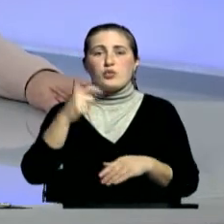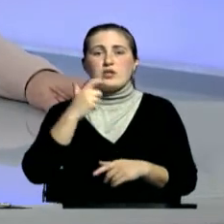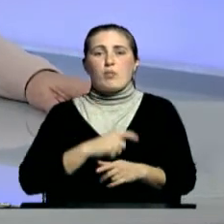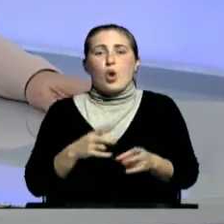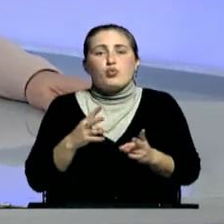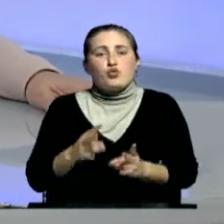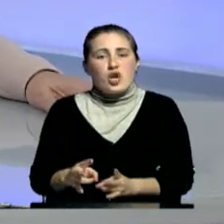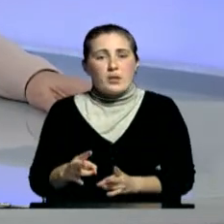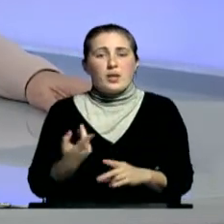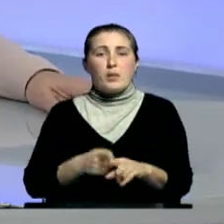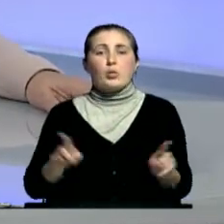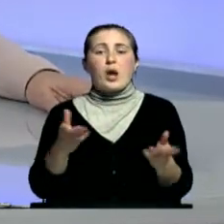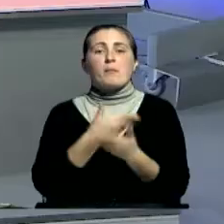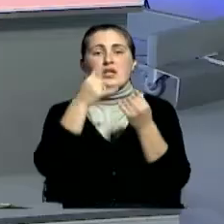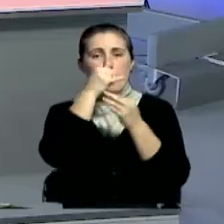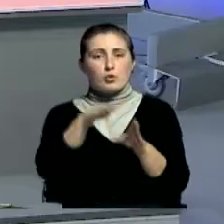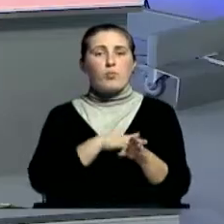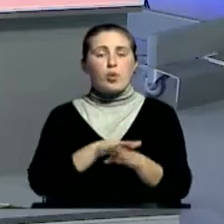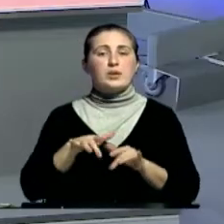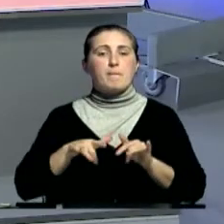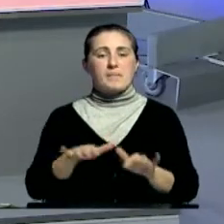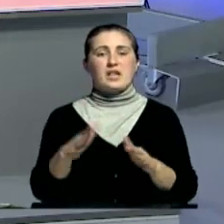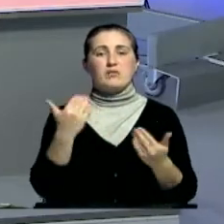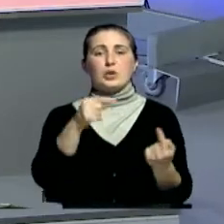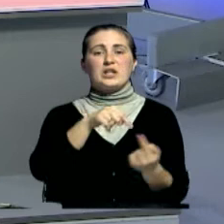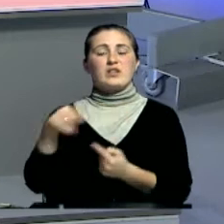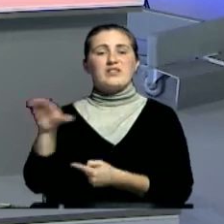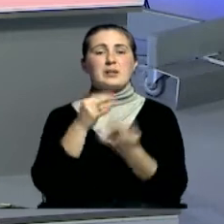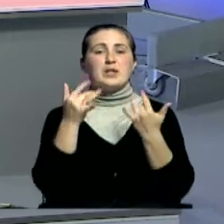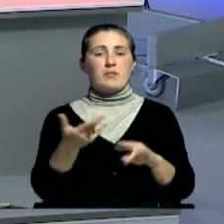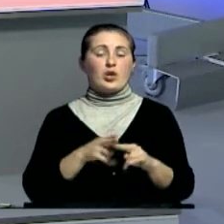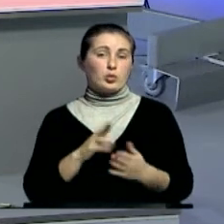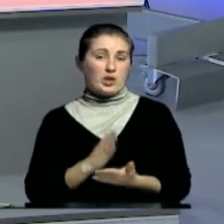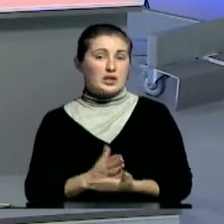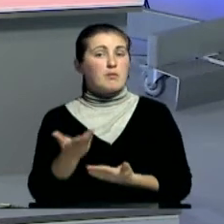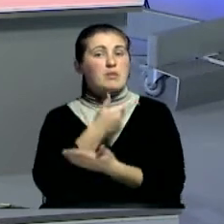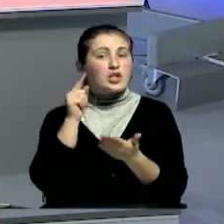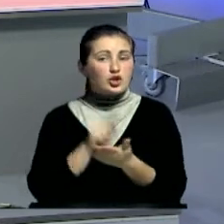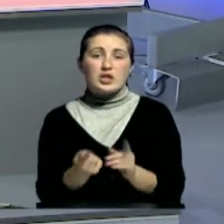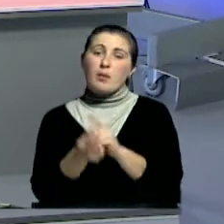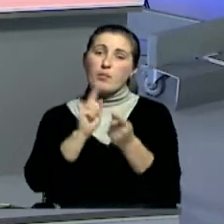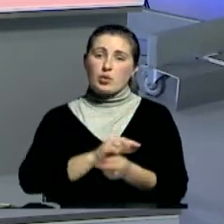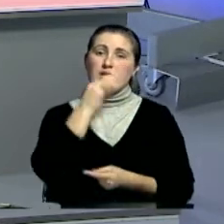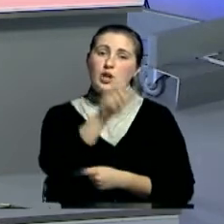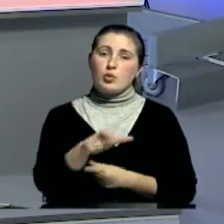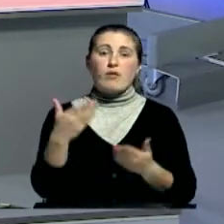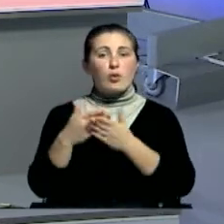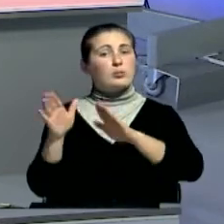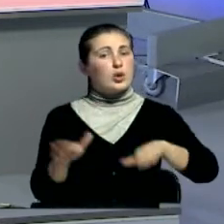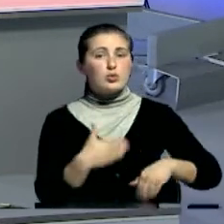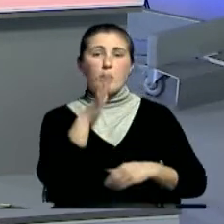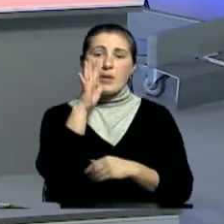ущербными, потому как мы не можем в полной мере вот сегодня соответствовать всем требованиям, которые есть. Мы должны наоборот сказать людям, вот прошло 5